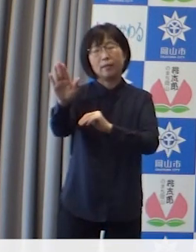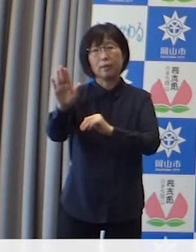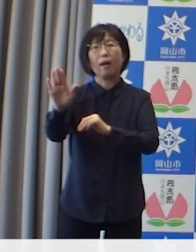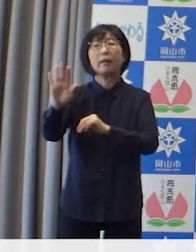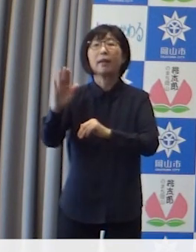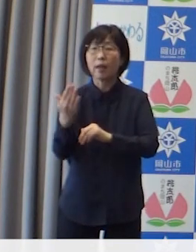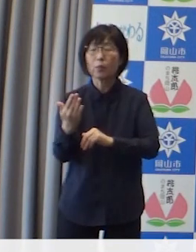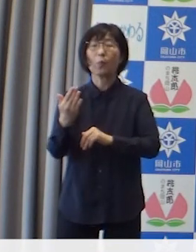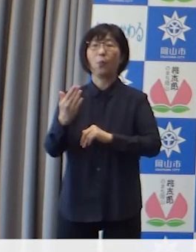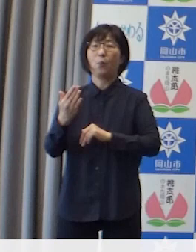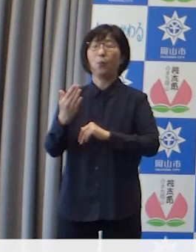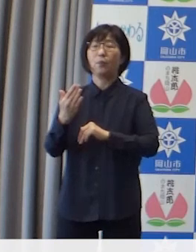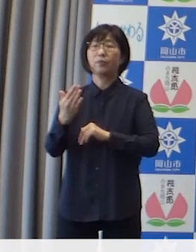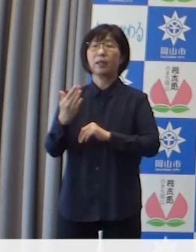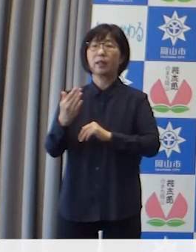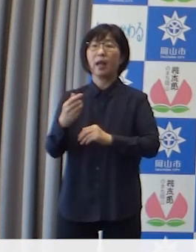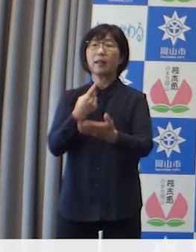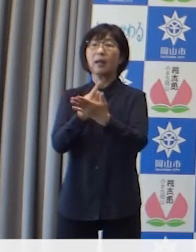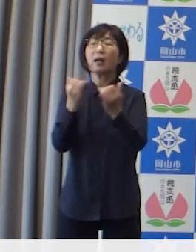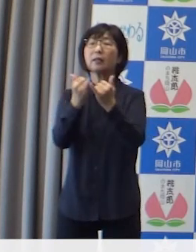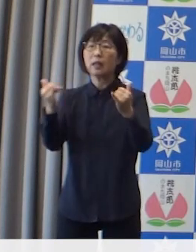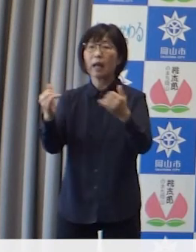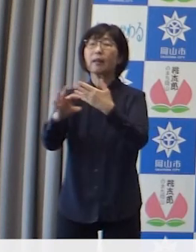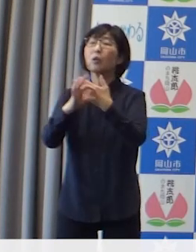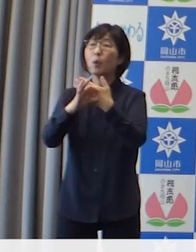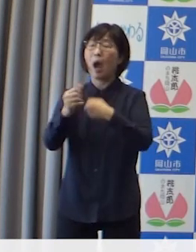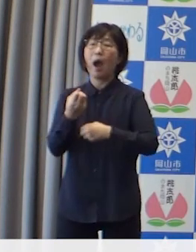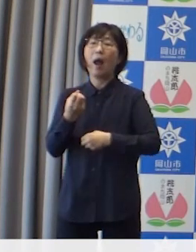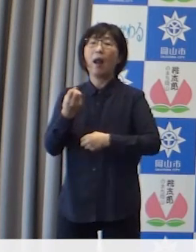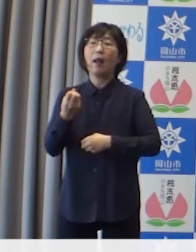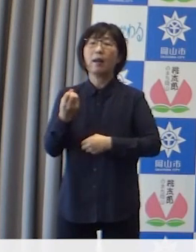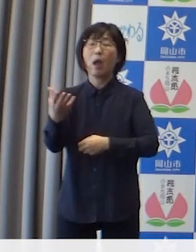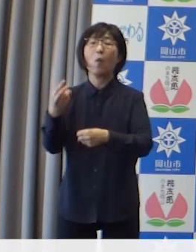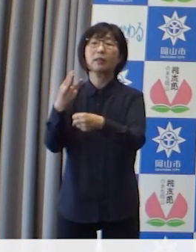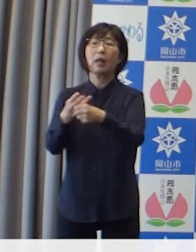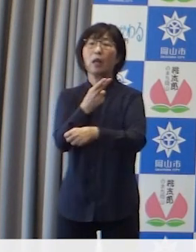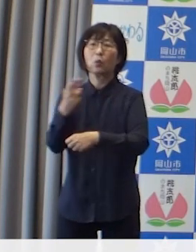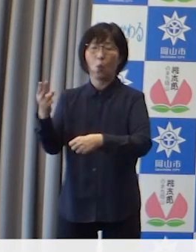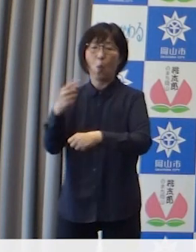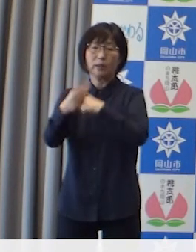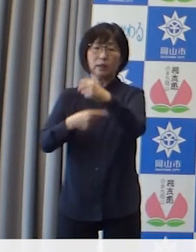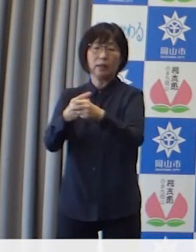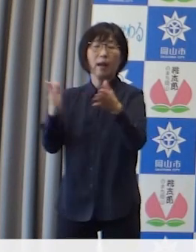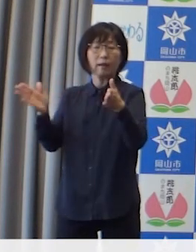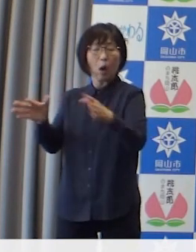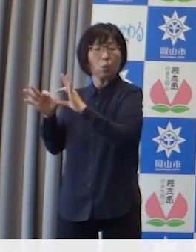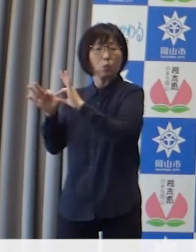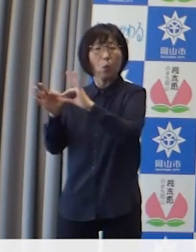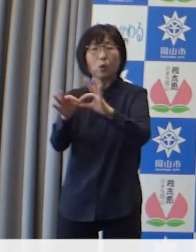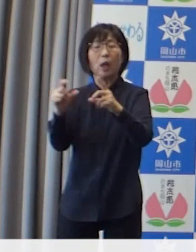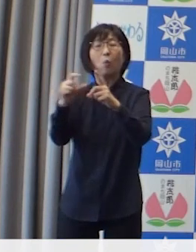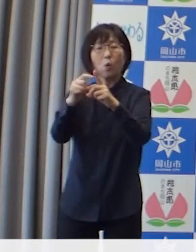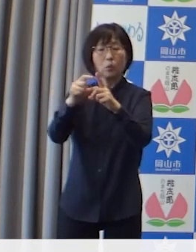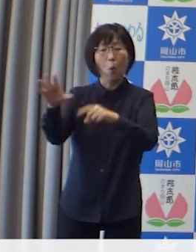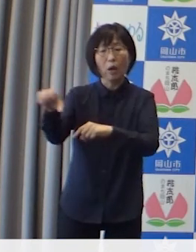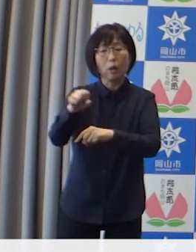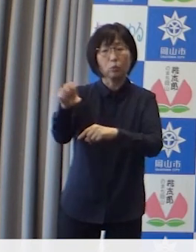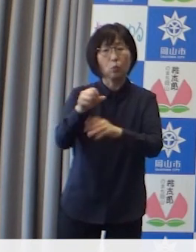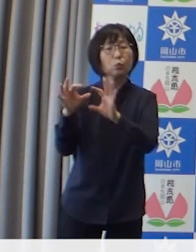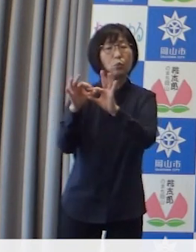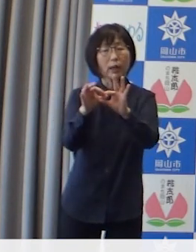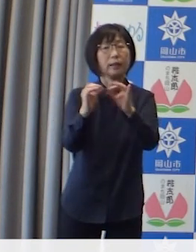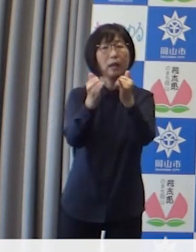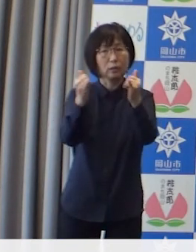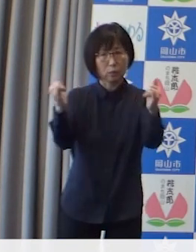が、ただ参加者のうち、例えば令和3年度1年間を通してポイントを獲得した